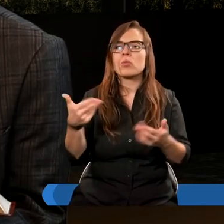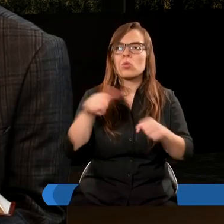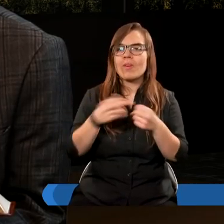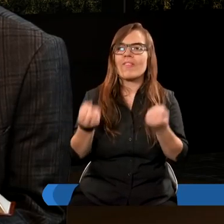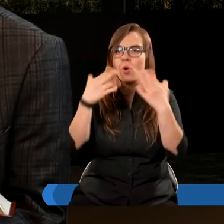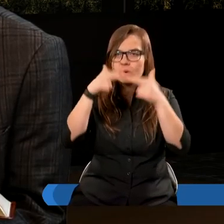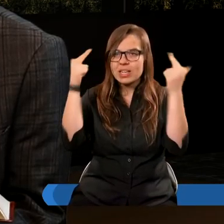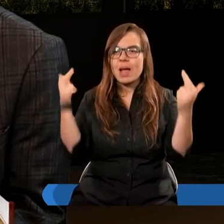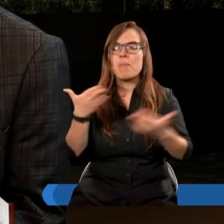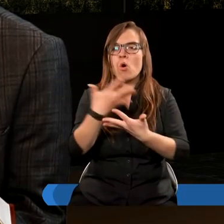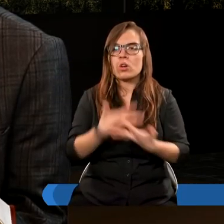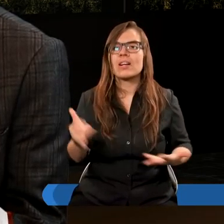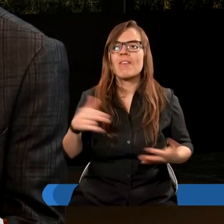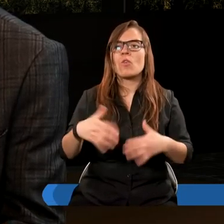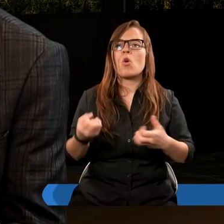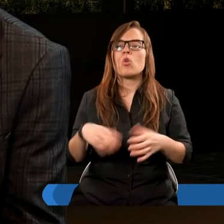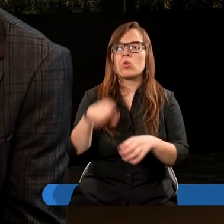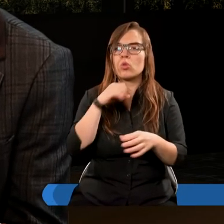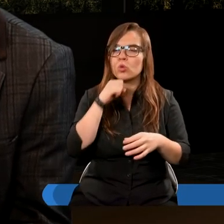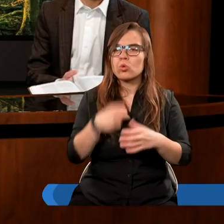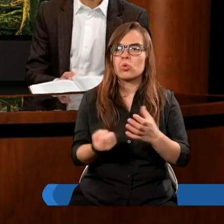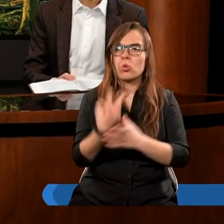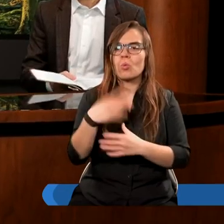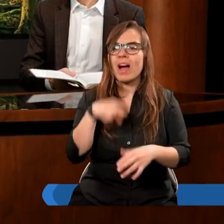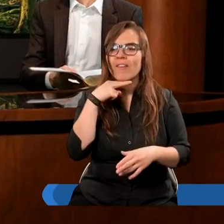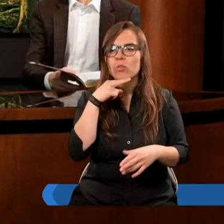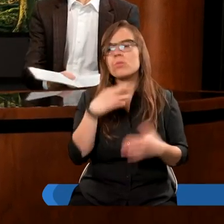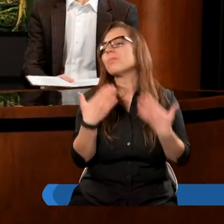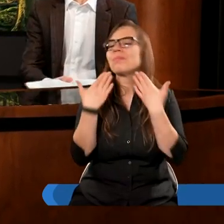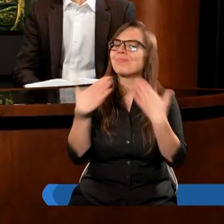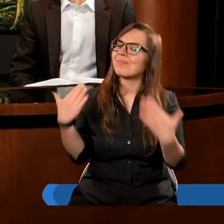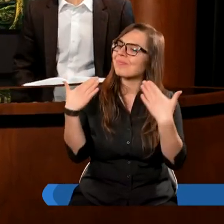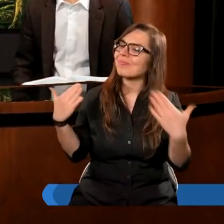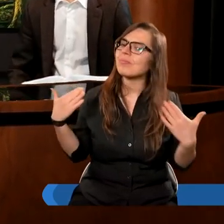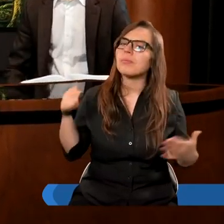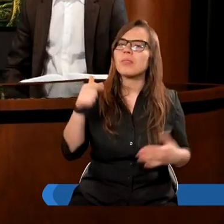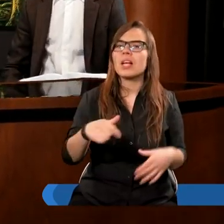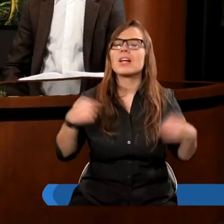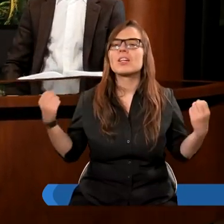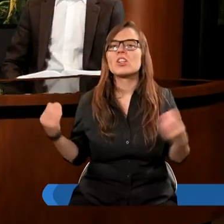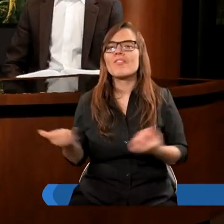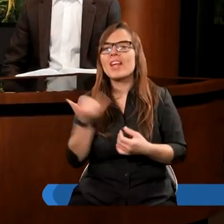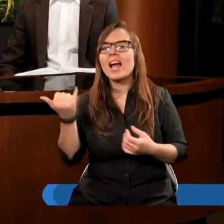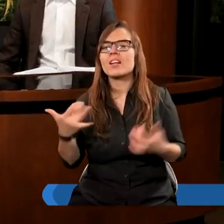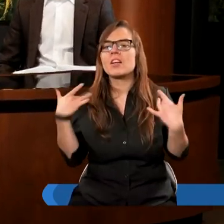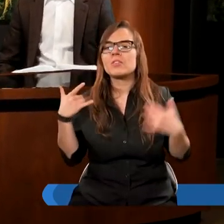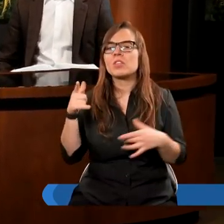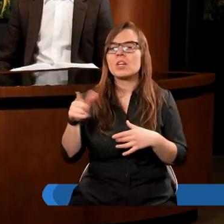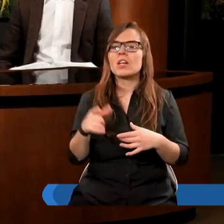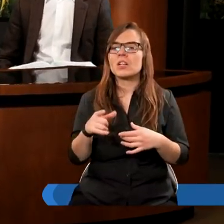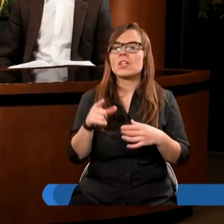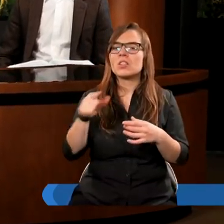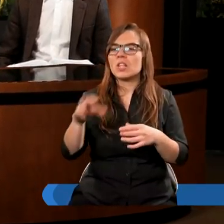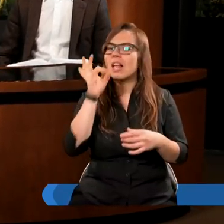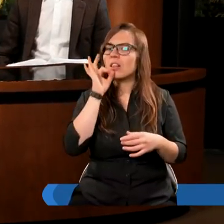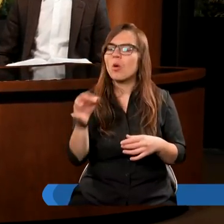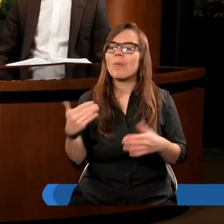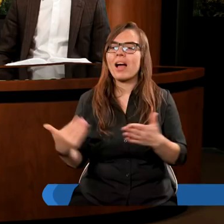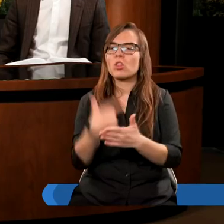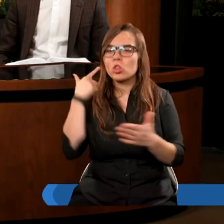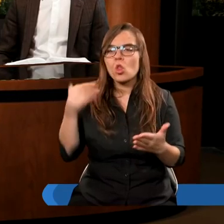ziemię i morze i źródła wód. Dziękuję ślicznie. I właśnie ta wieczna Ewangelia, którą głosi anioł, to jest ta dobra